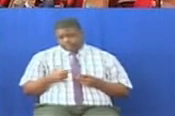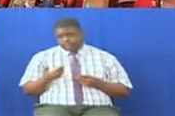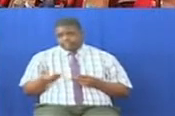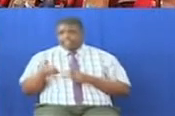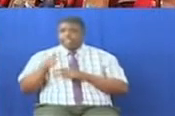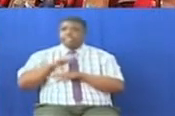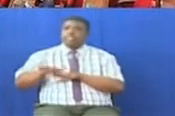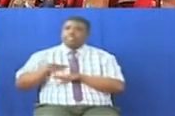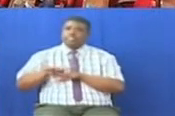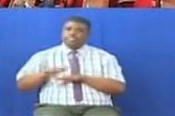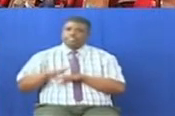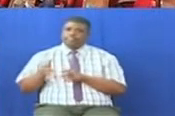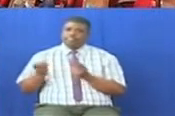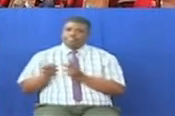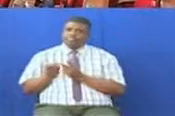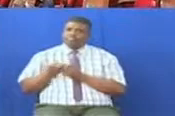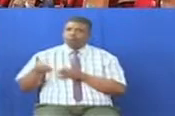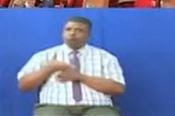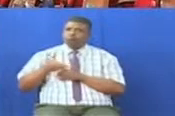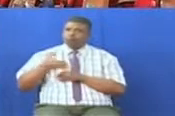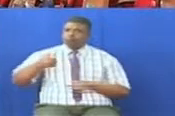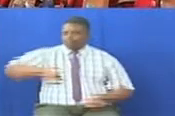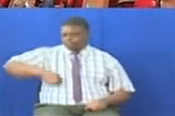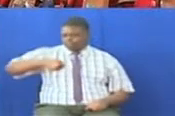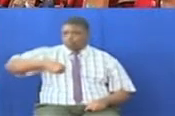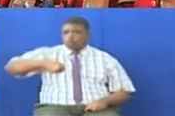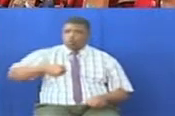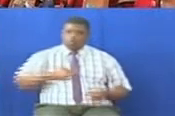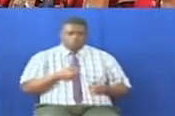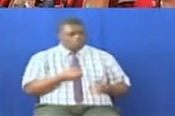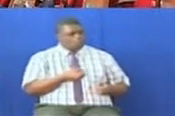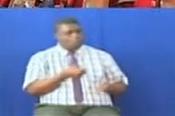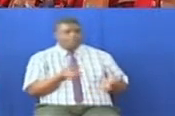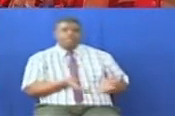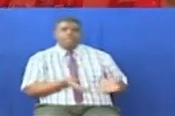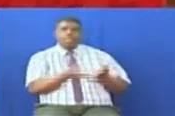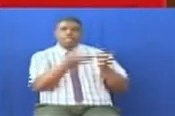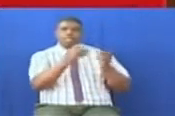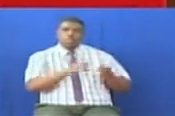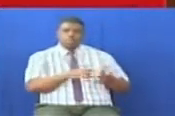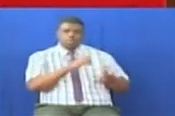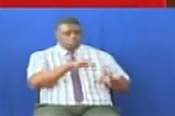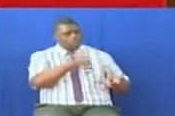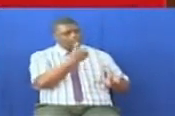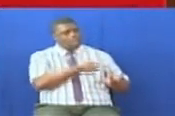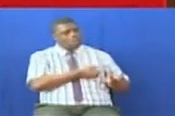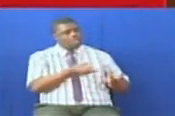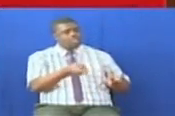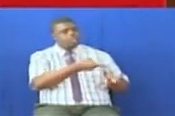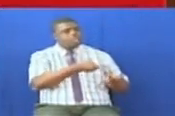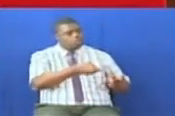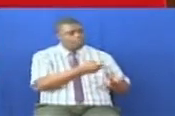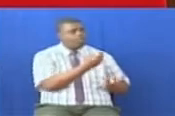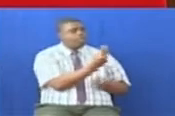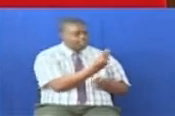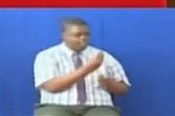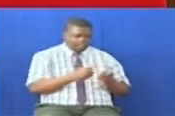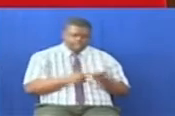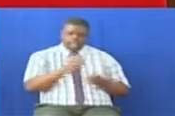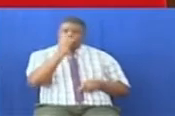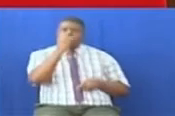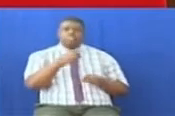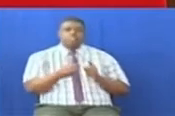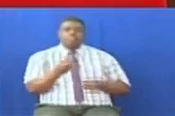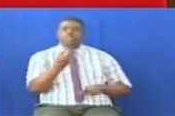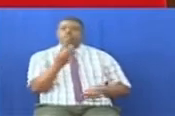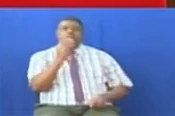nielezee pia kuhusu mfuko wa maendeleo kwa ajili ya mikopo ya wanawake, zile 4% ya wanawake, 4% wa